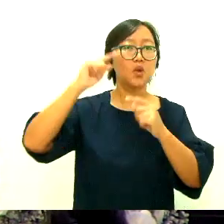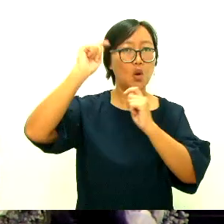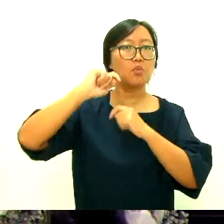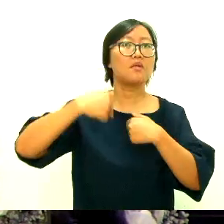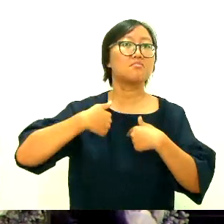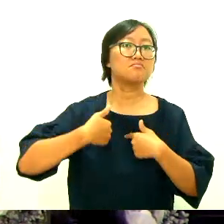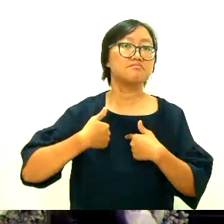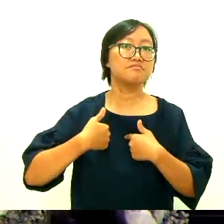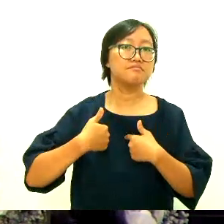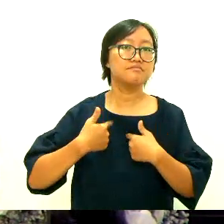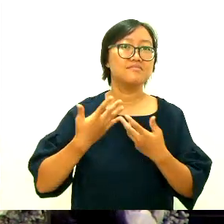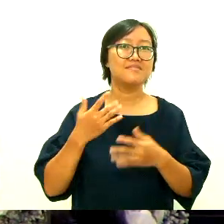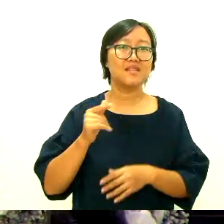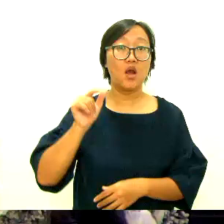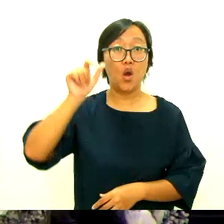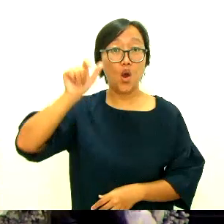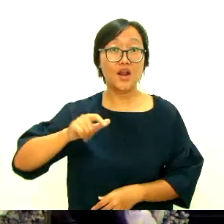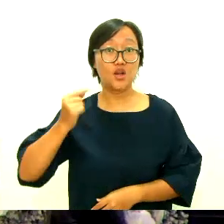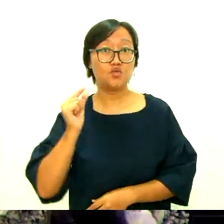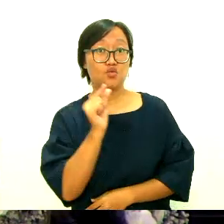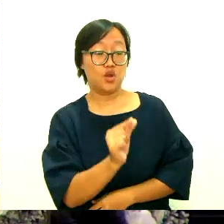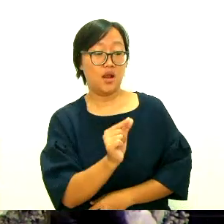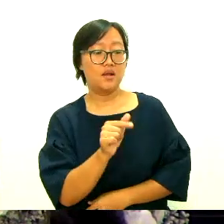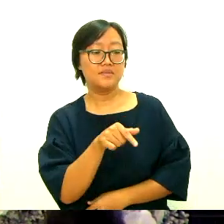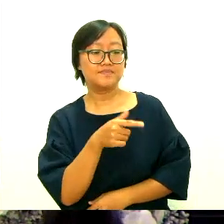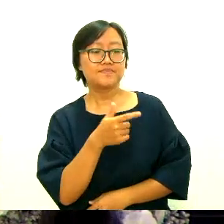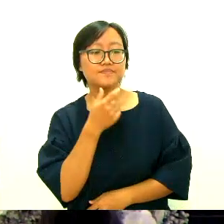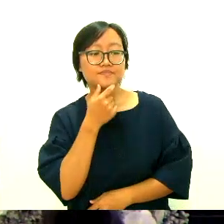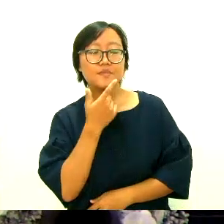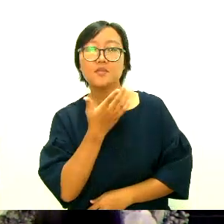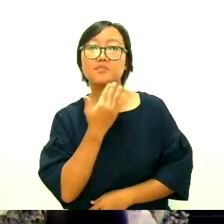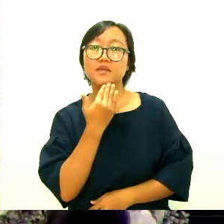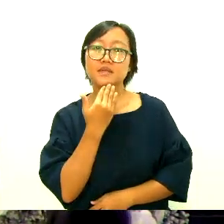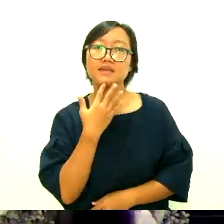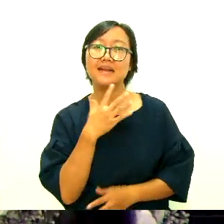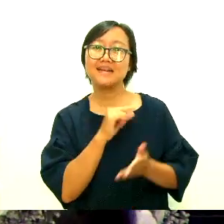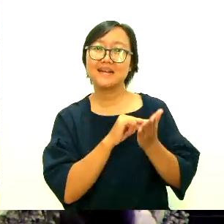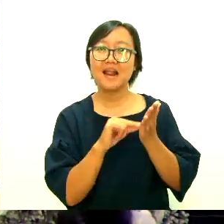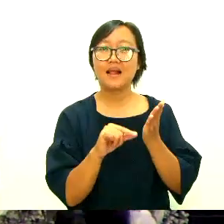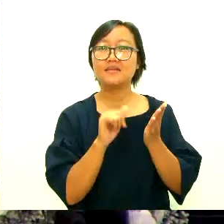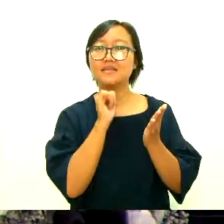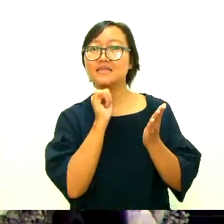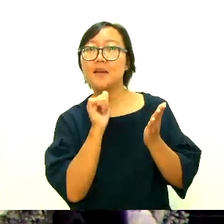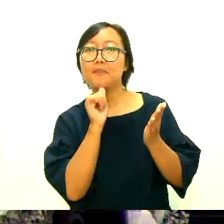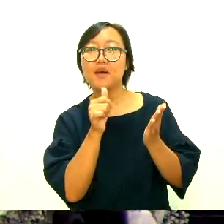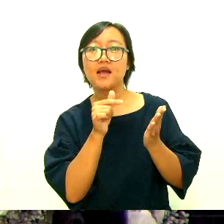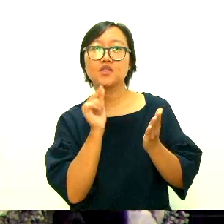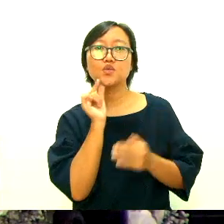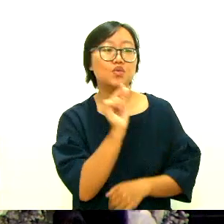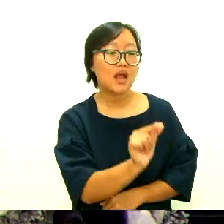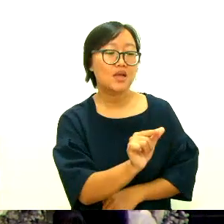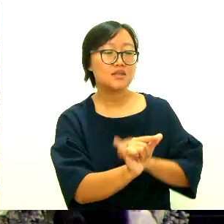Hai kehormatan pengundang pun biasanya bisa dinilai dari siapa yang diundang